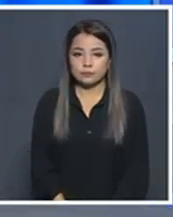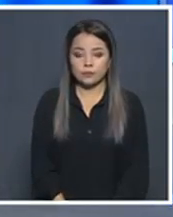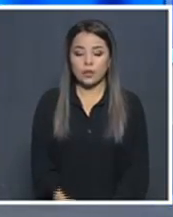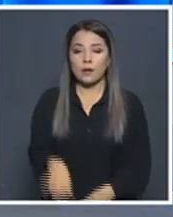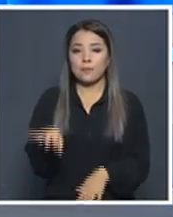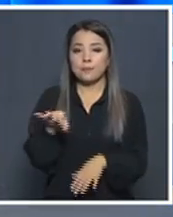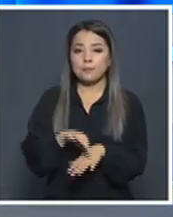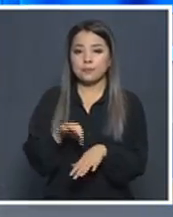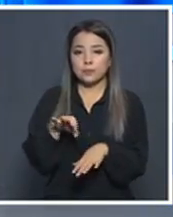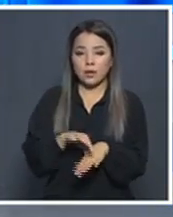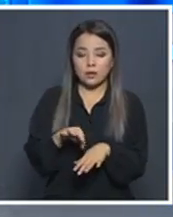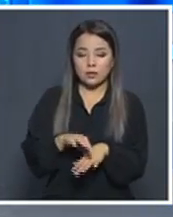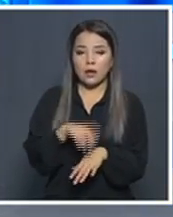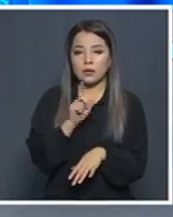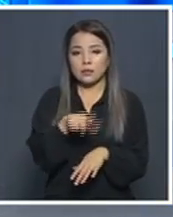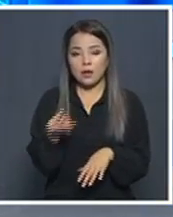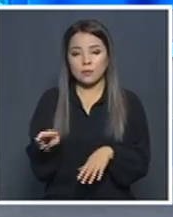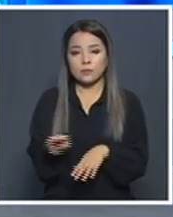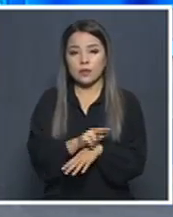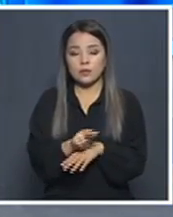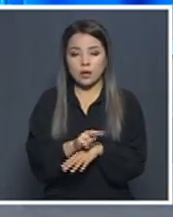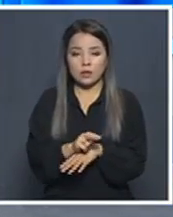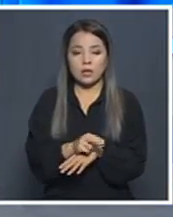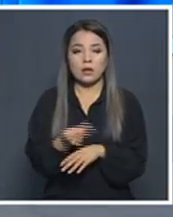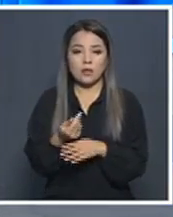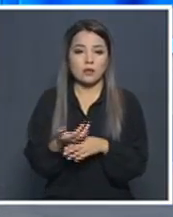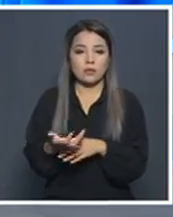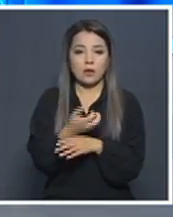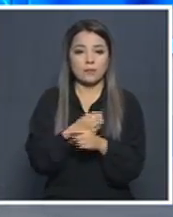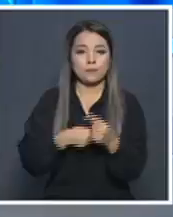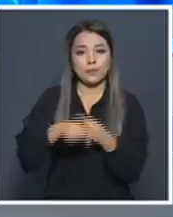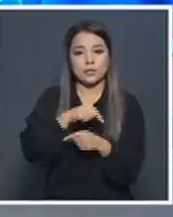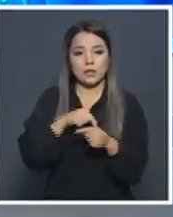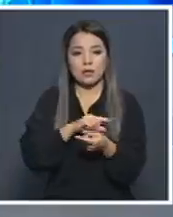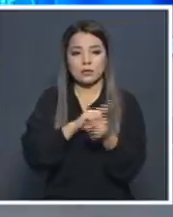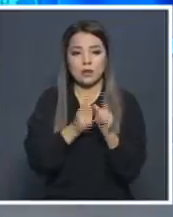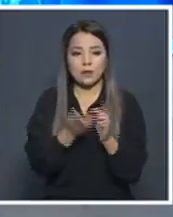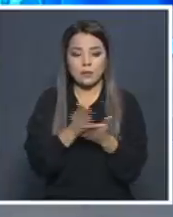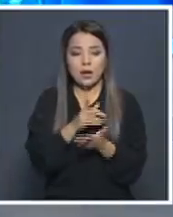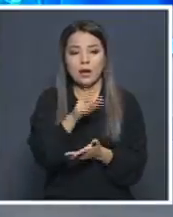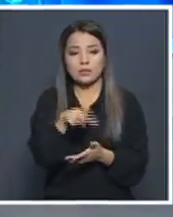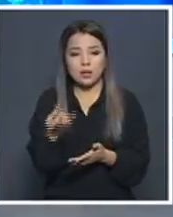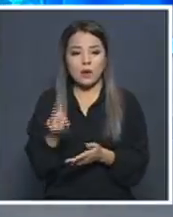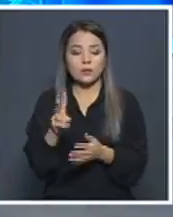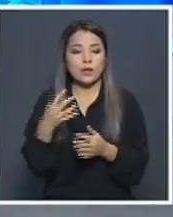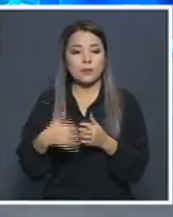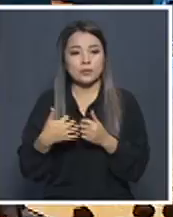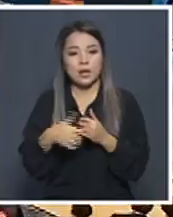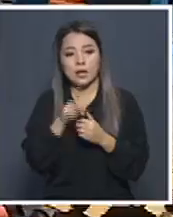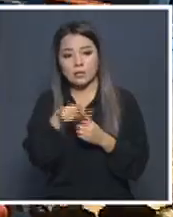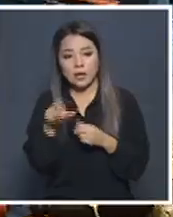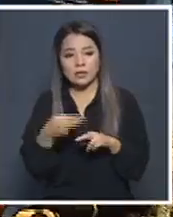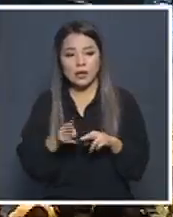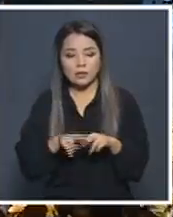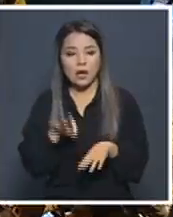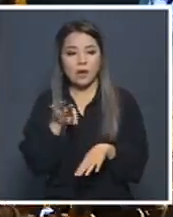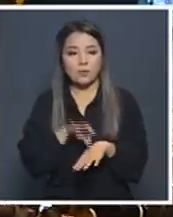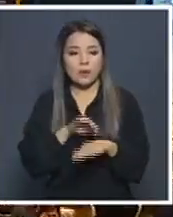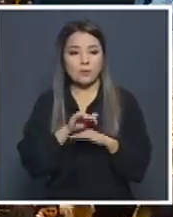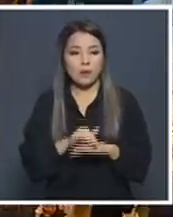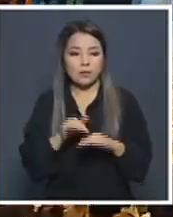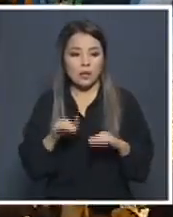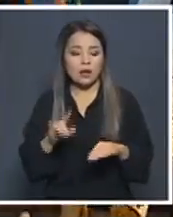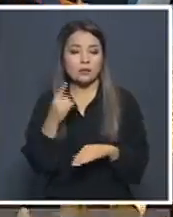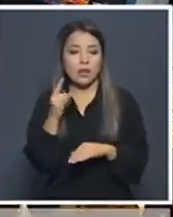Қатерлі ісікке шалдыққан науқастардың еміне қаржы жинау бизнеске айналған. Делдалдар әсіресе балалардың ауруына ден қойып, содан